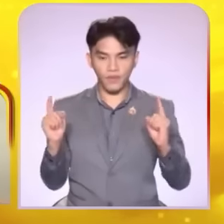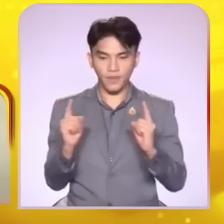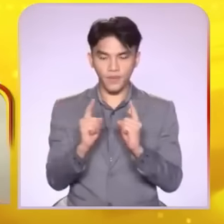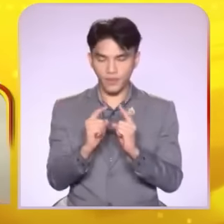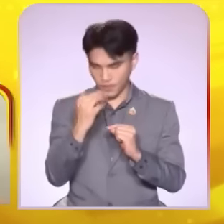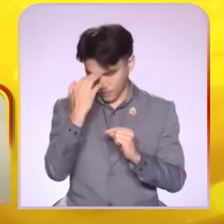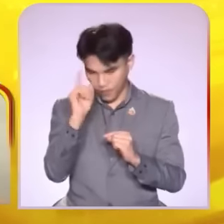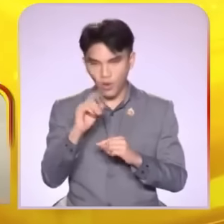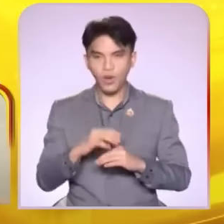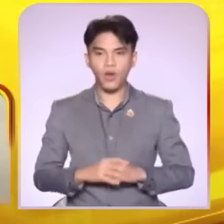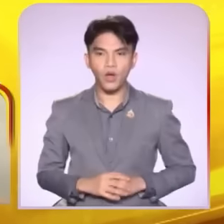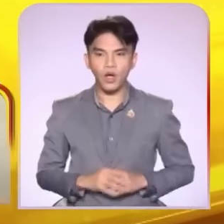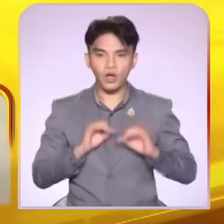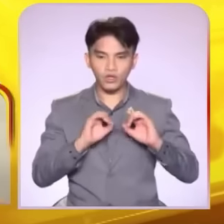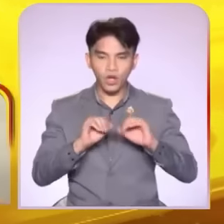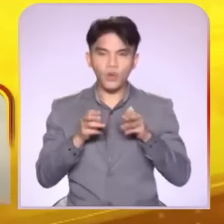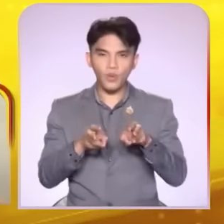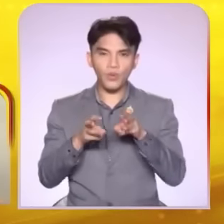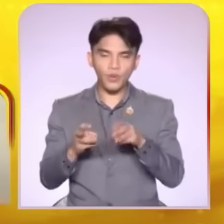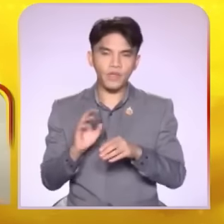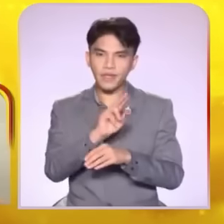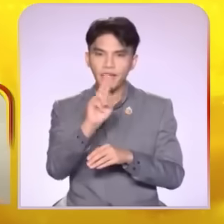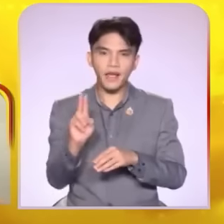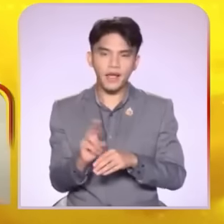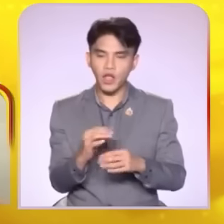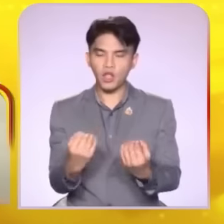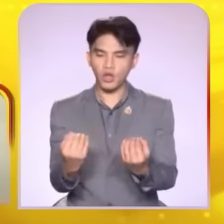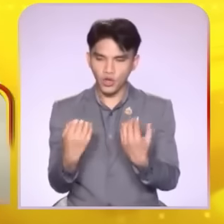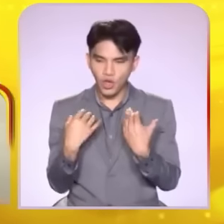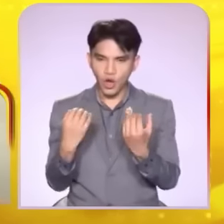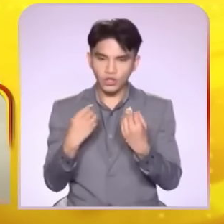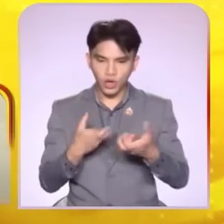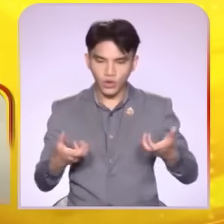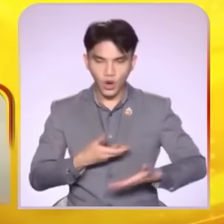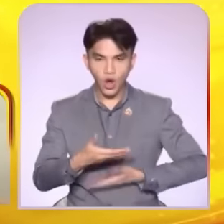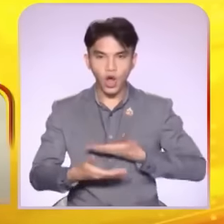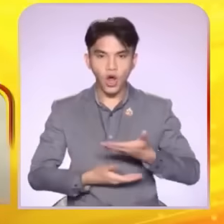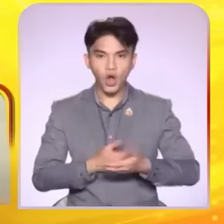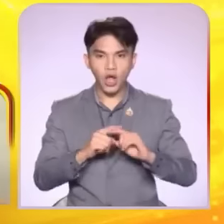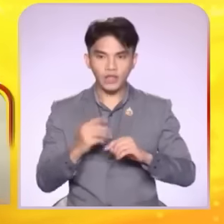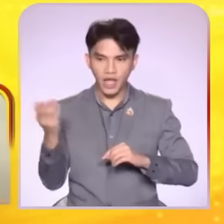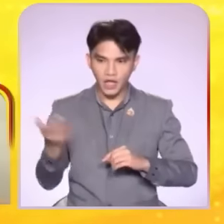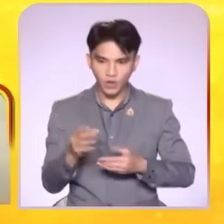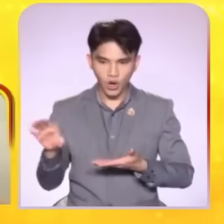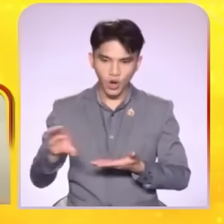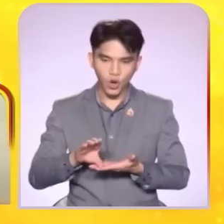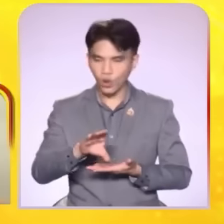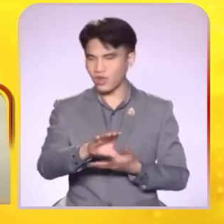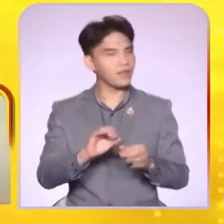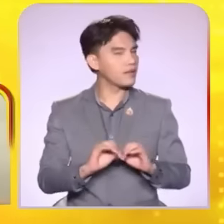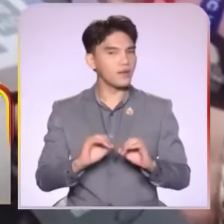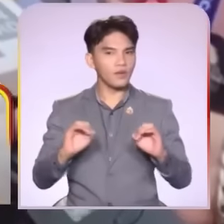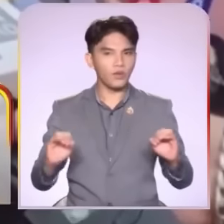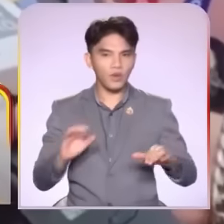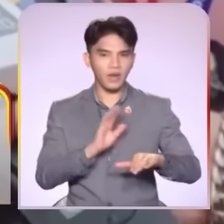นี่ยทางด้านบอสแซมเนี่ยสอนวิธีการใช้ผลิตภัณฑ ์ สอนวิธีการขายสินค้าแต่ไม่เคยชักชวนให้ร่วมลงทุนแล้